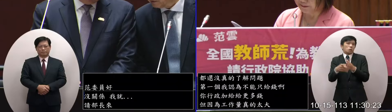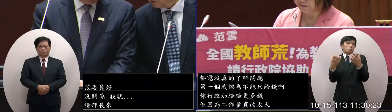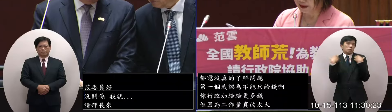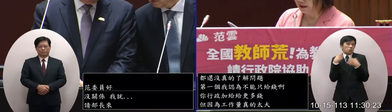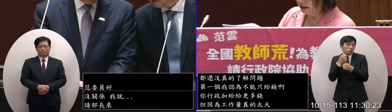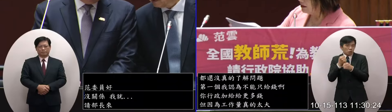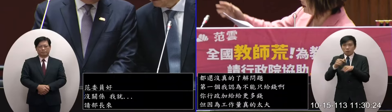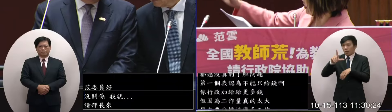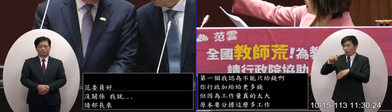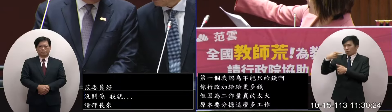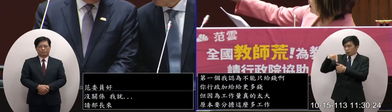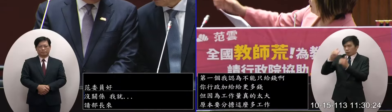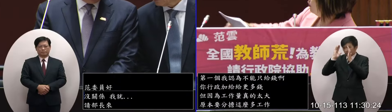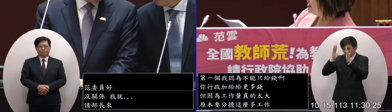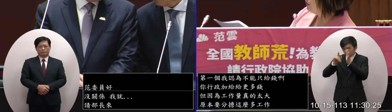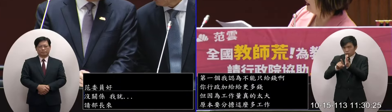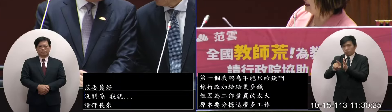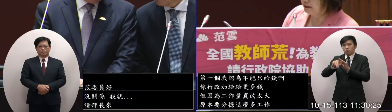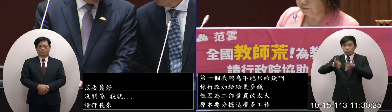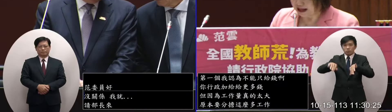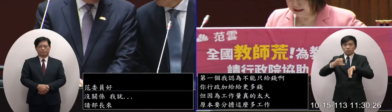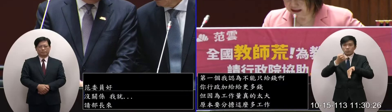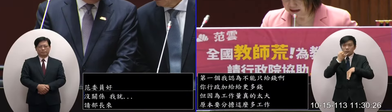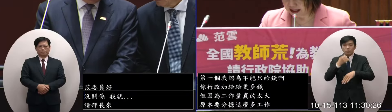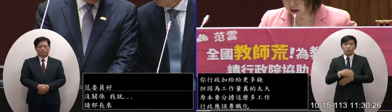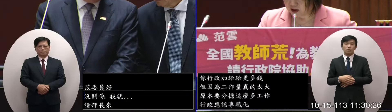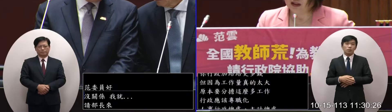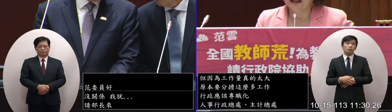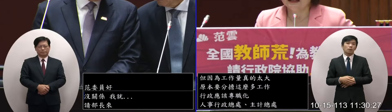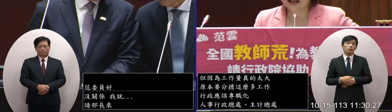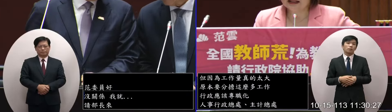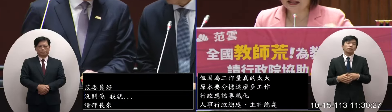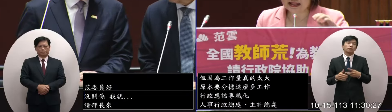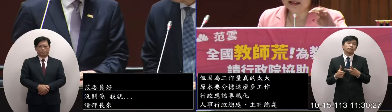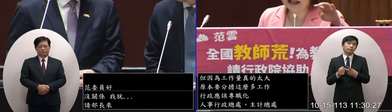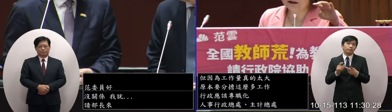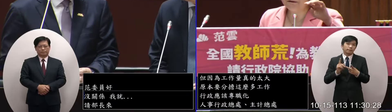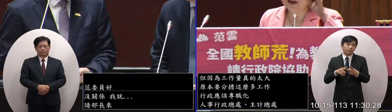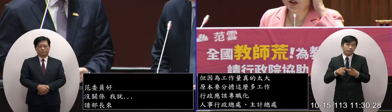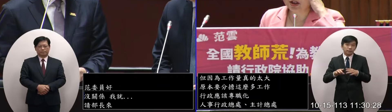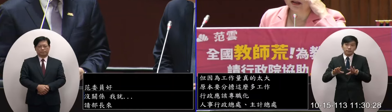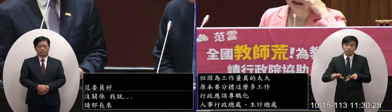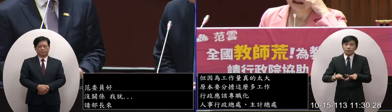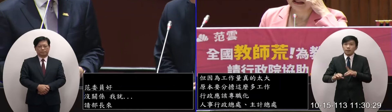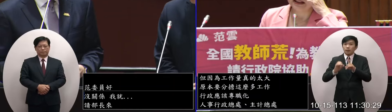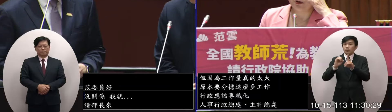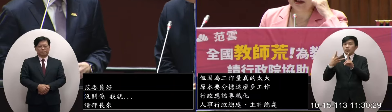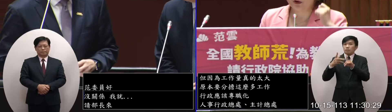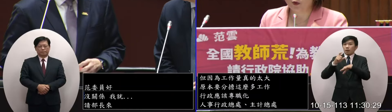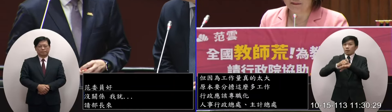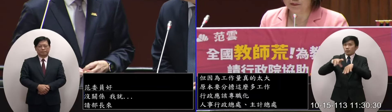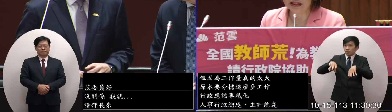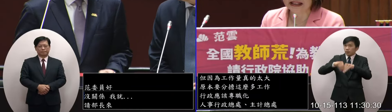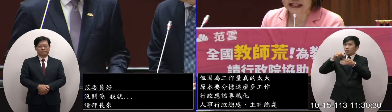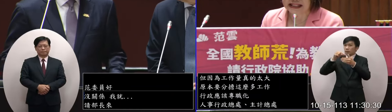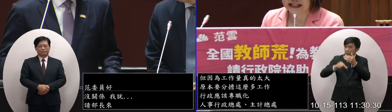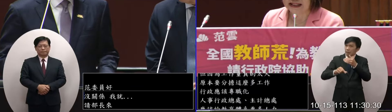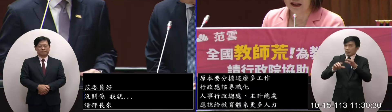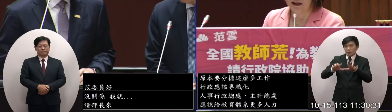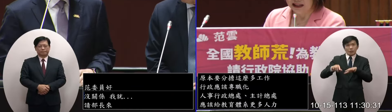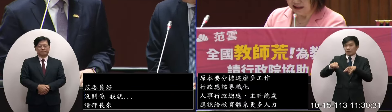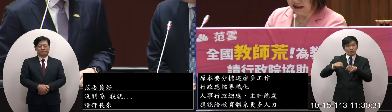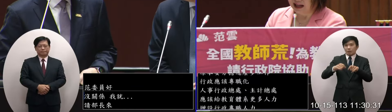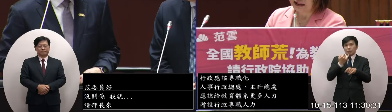老师。哦，那第二个，我认为108课纲哦，那现在的方式可能会缓不济